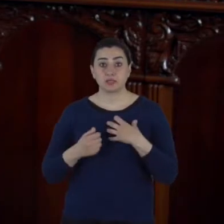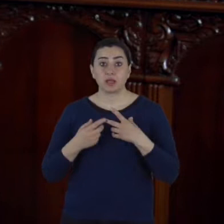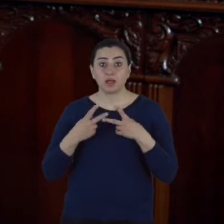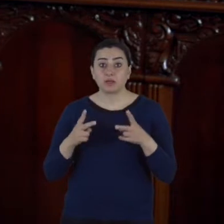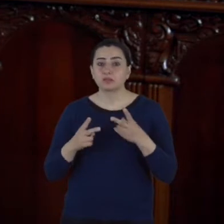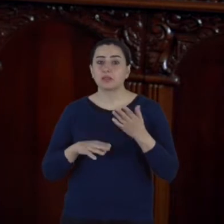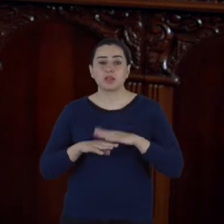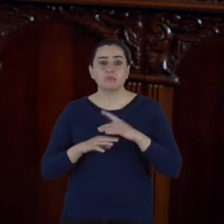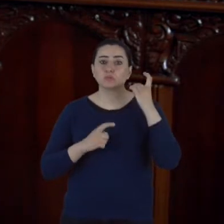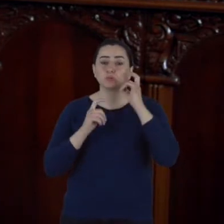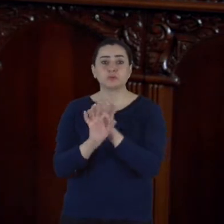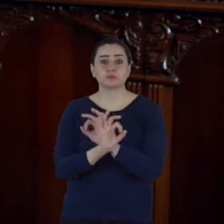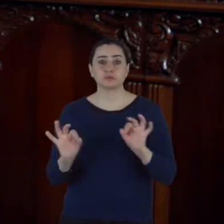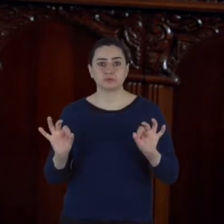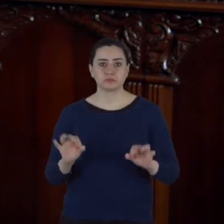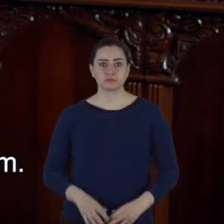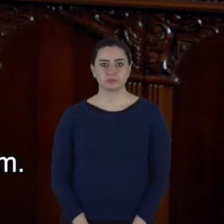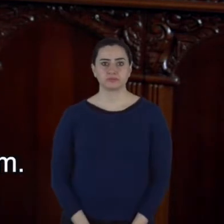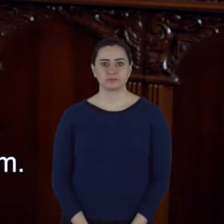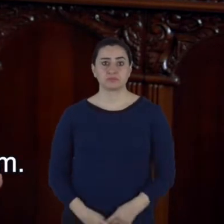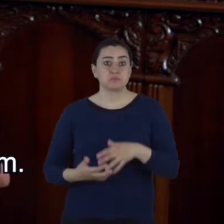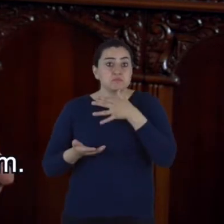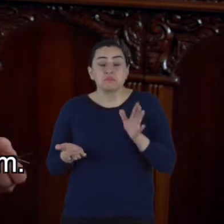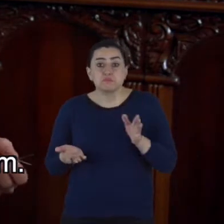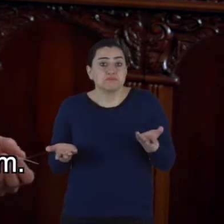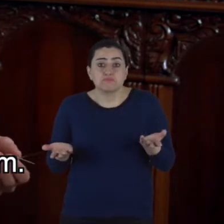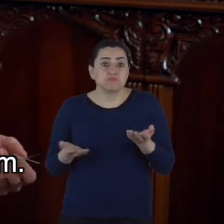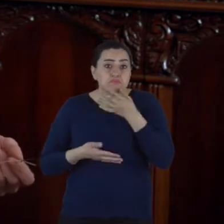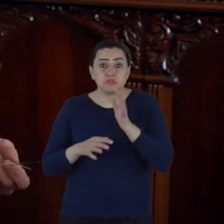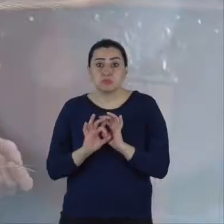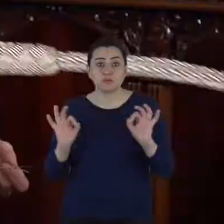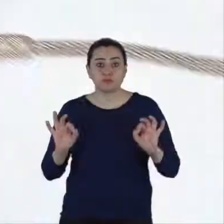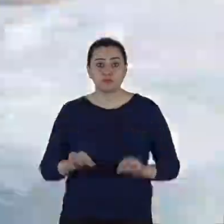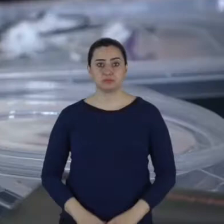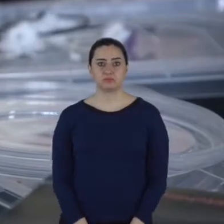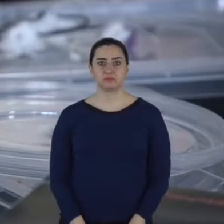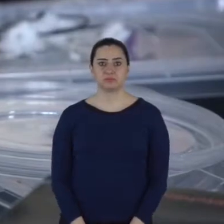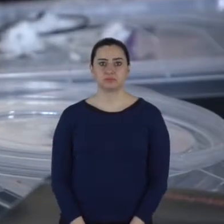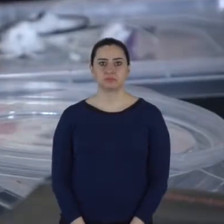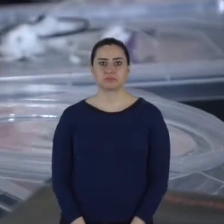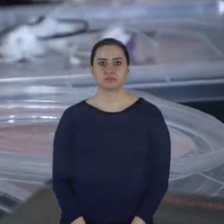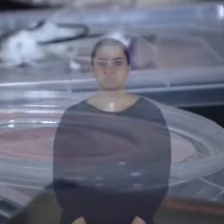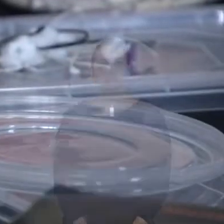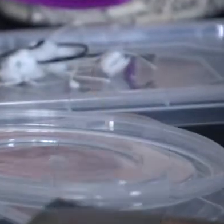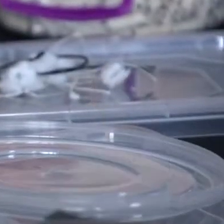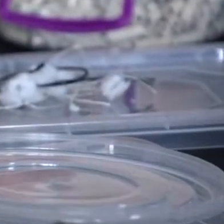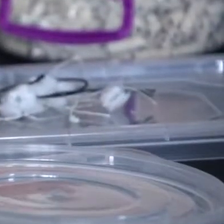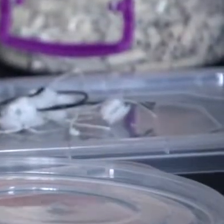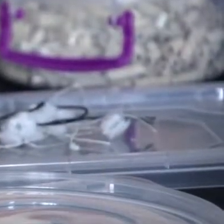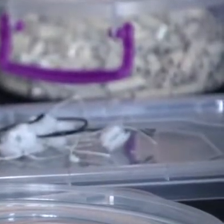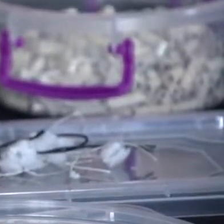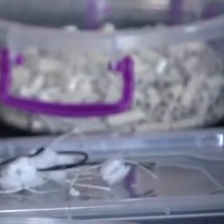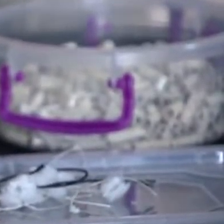kurmanın boyutlarını hiç düşünmemiştim. Bilmiyorum yani bilmiyordum. Ortaya çıkan bileklikle her yer beyaz bir